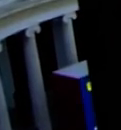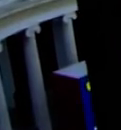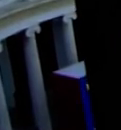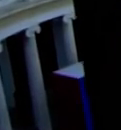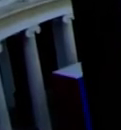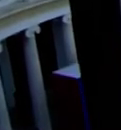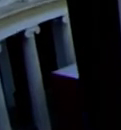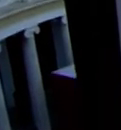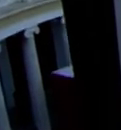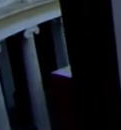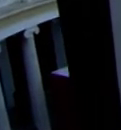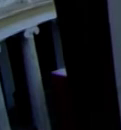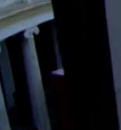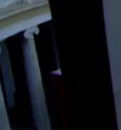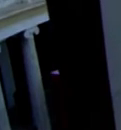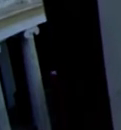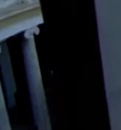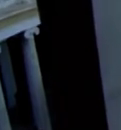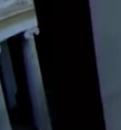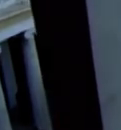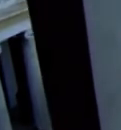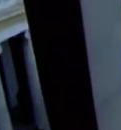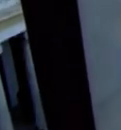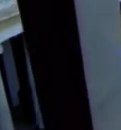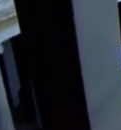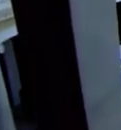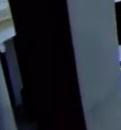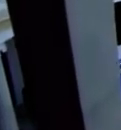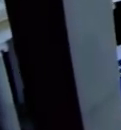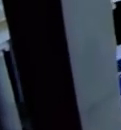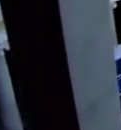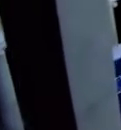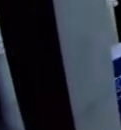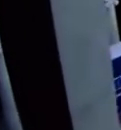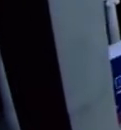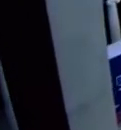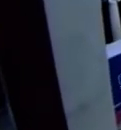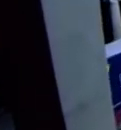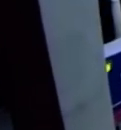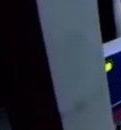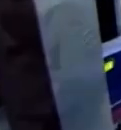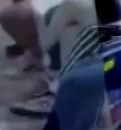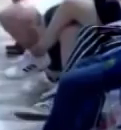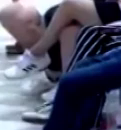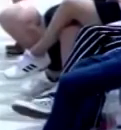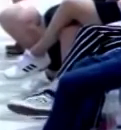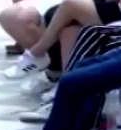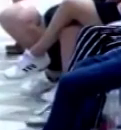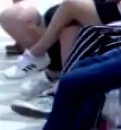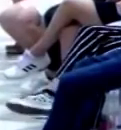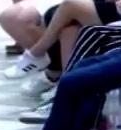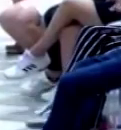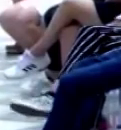ένας εκπρόσωπος μη κυβερνητικής οργάνωσης για το τομέα της νεολαίας. Ένας καθηγητής και ένας διευθυντής σχολείου δεύτερης ευκαιρίας